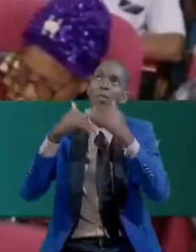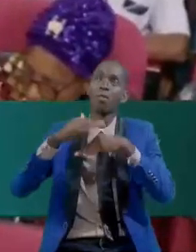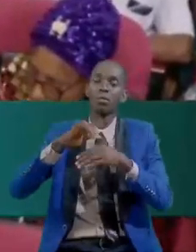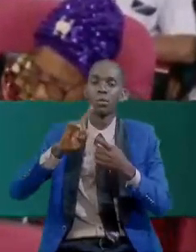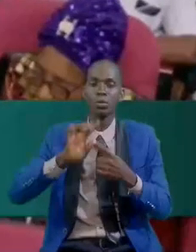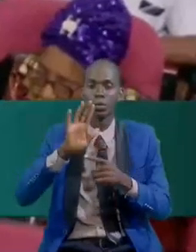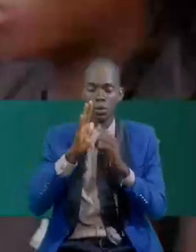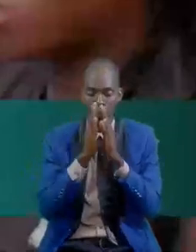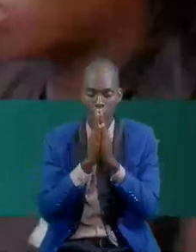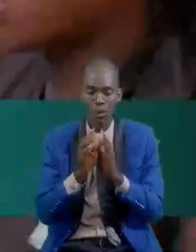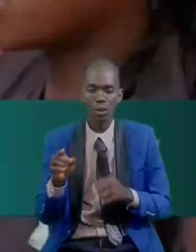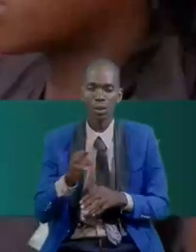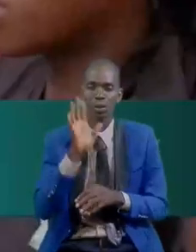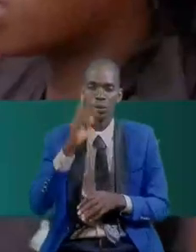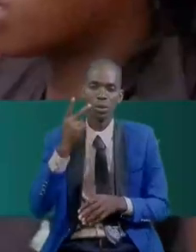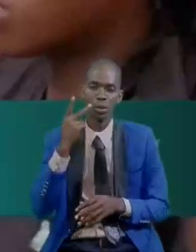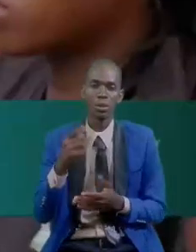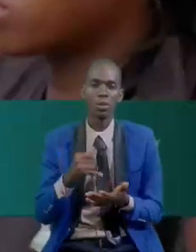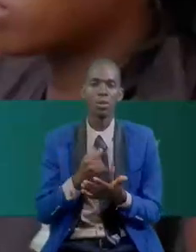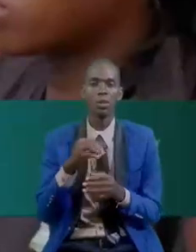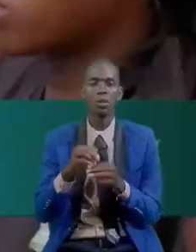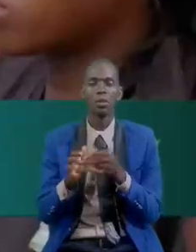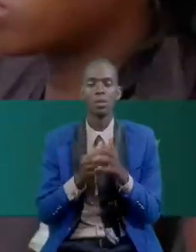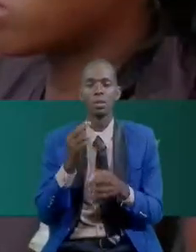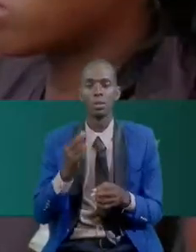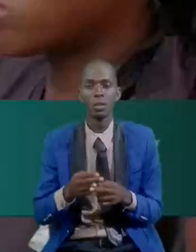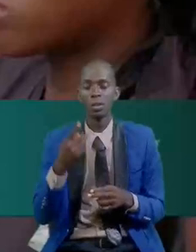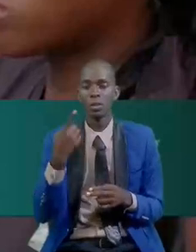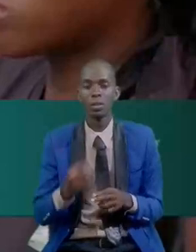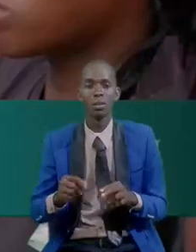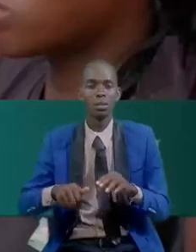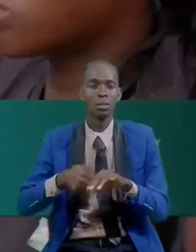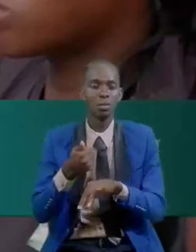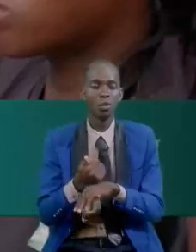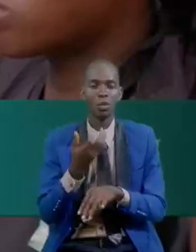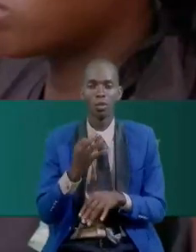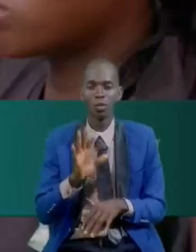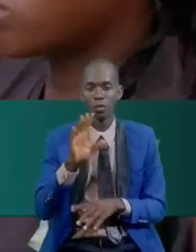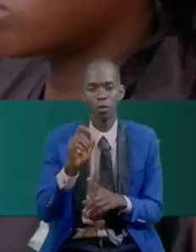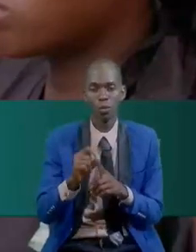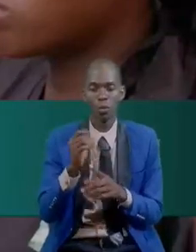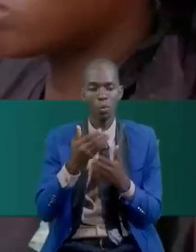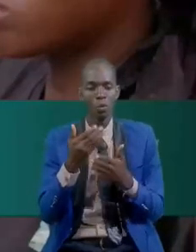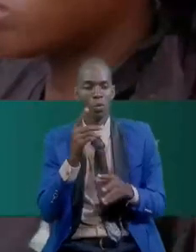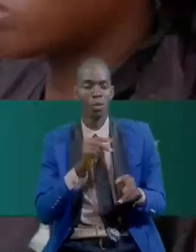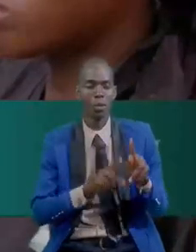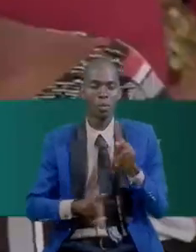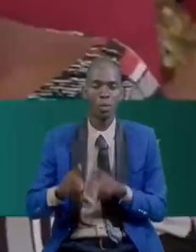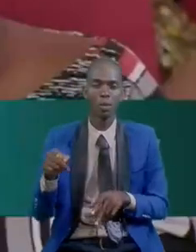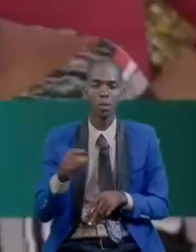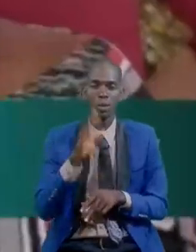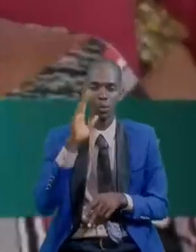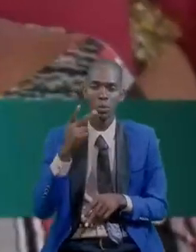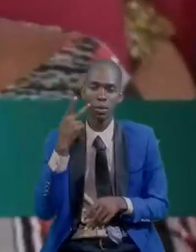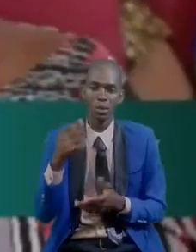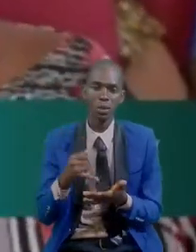L'exaucement du ciel à tes prières, le verront. La confirmation de ta parole devant le peuple, ils le